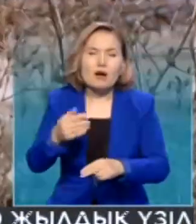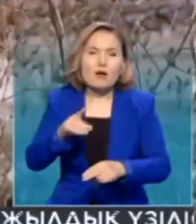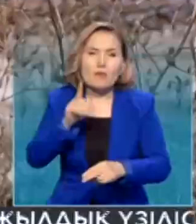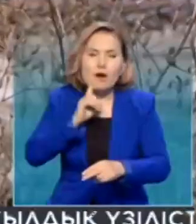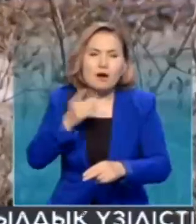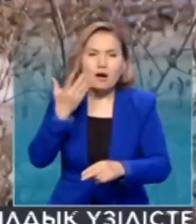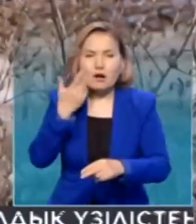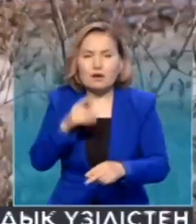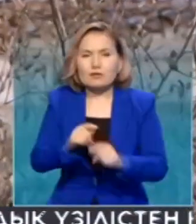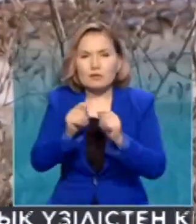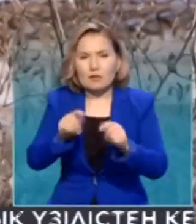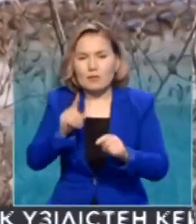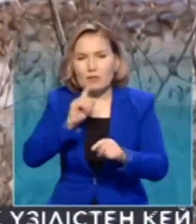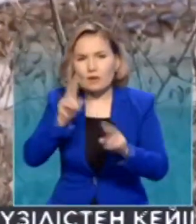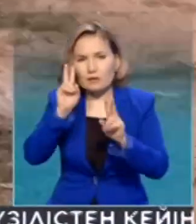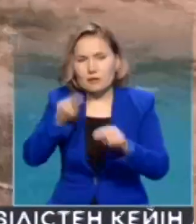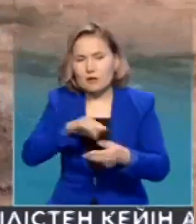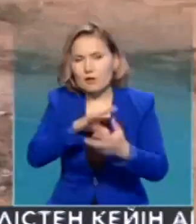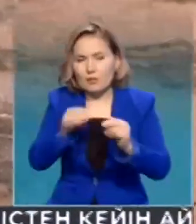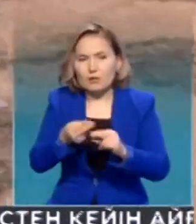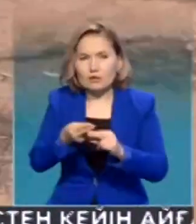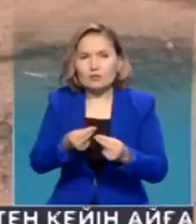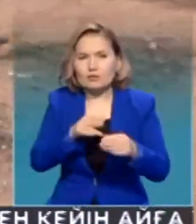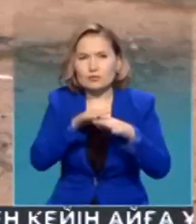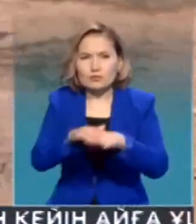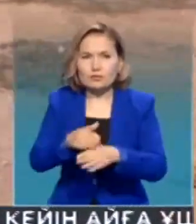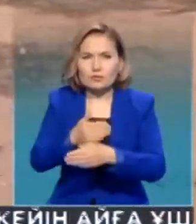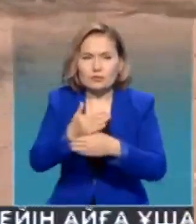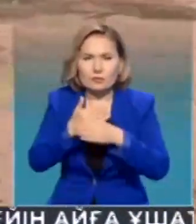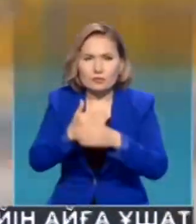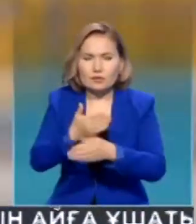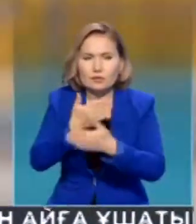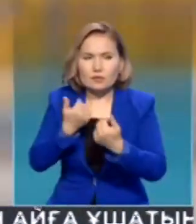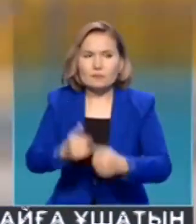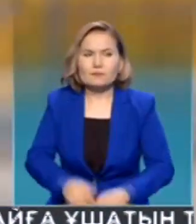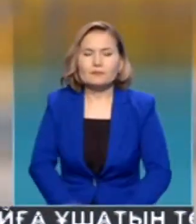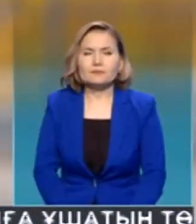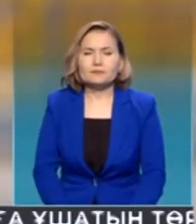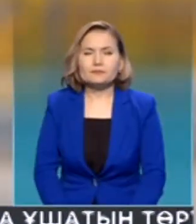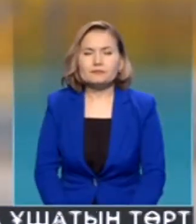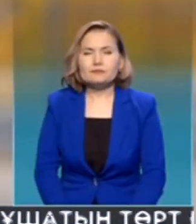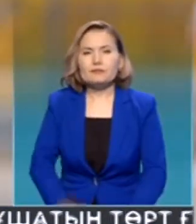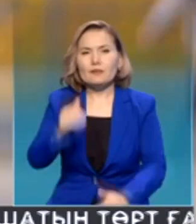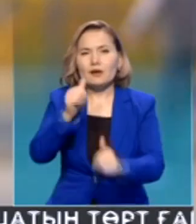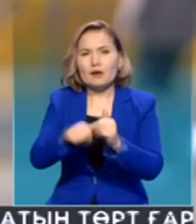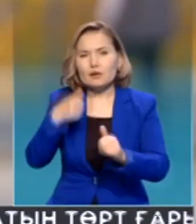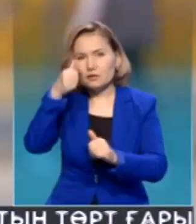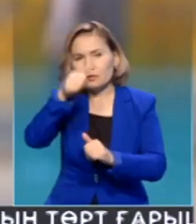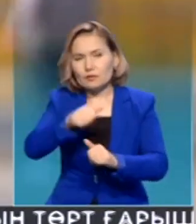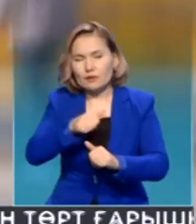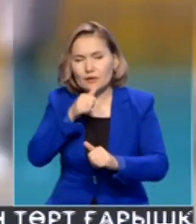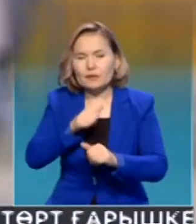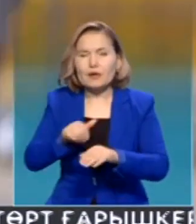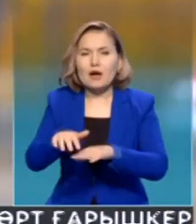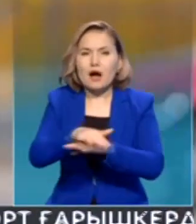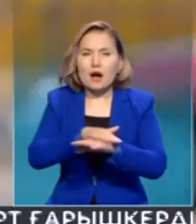жоспарланды. Бірақ инвестор бастапқы келісімінен бас тартты. Зашаған кентінде жыл сайын халық саны 800-900 адамға көбейіп